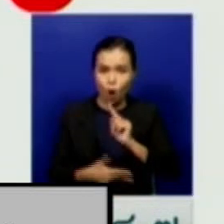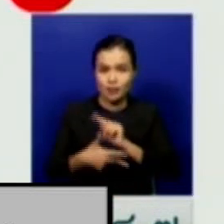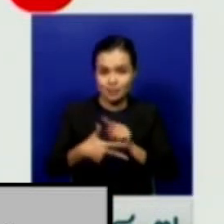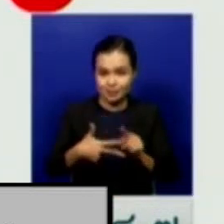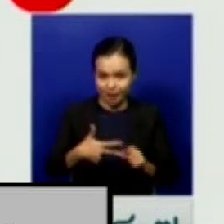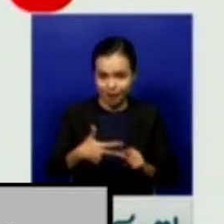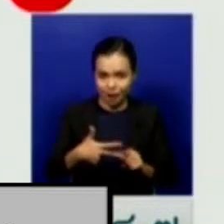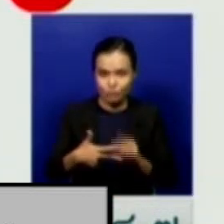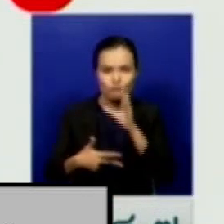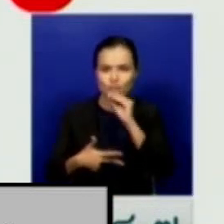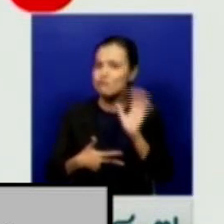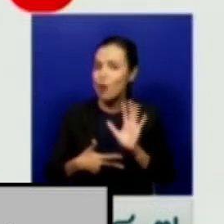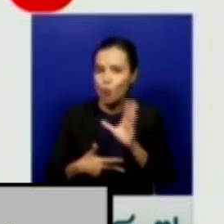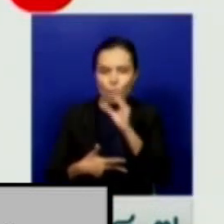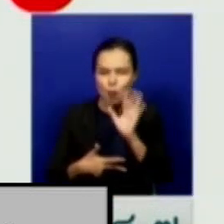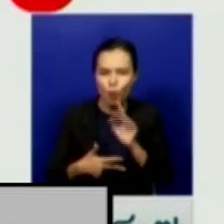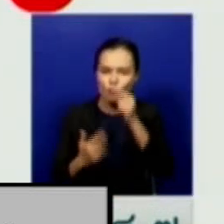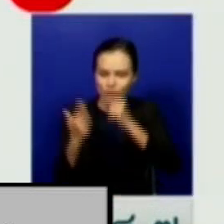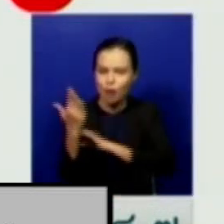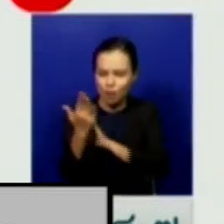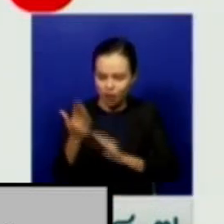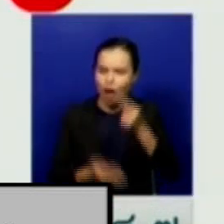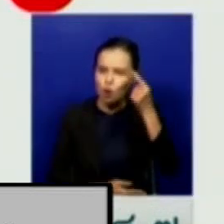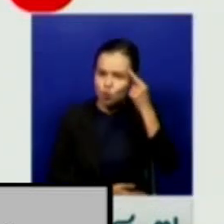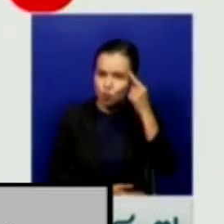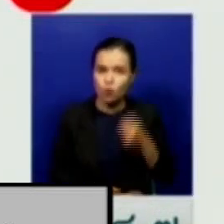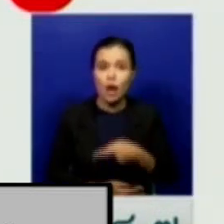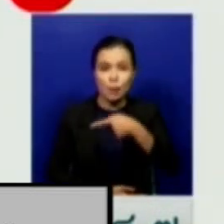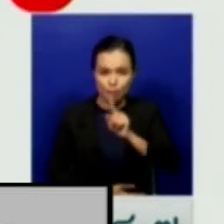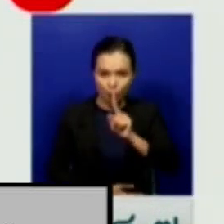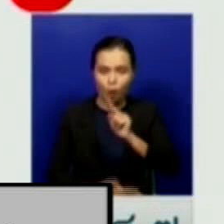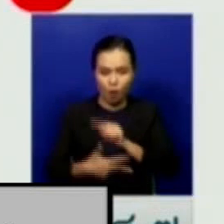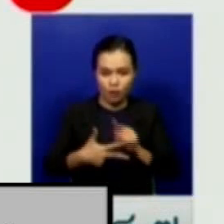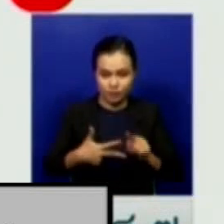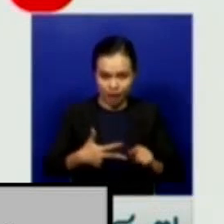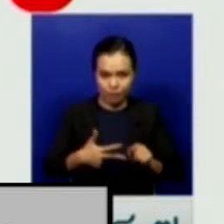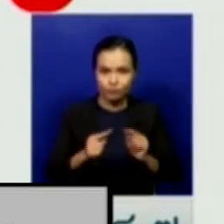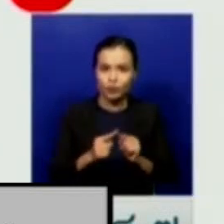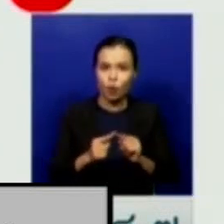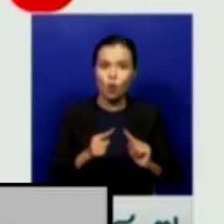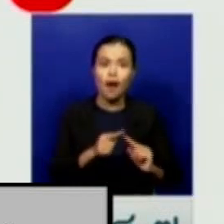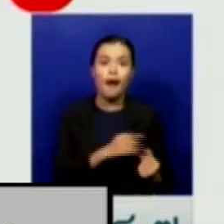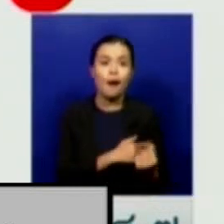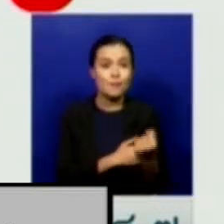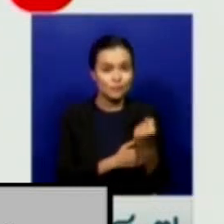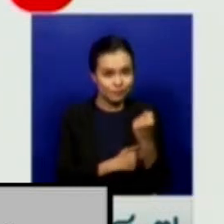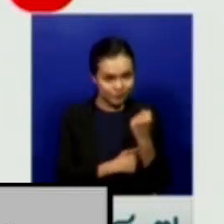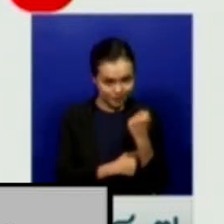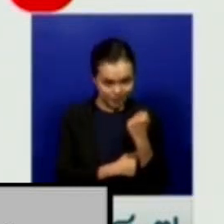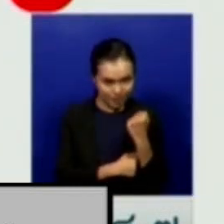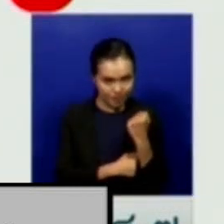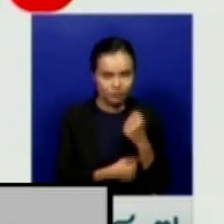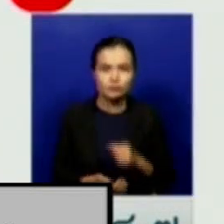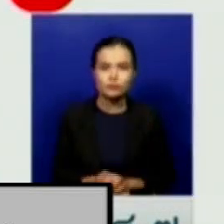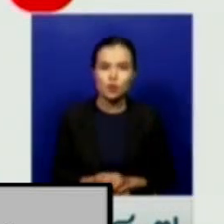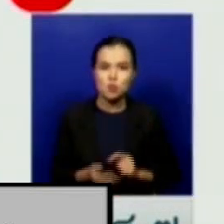ด้วยอะไรผมไม่พูดนะครับเขารู้กันทั้งประเทศเขาบอกว่า3ปเนี่ยเป็นสัญลักษณ์แห่งอำนาจและก็ความยิ่